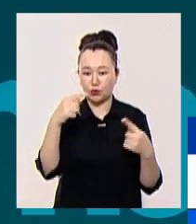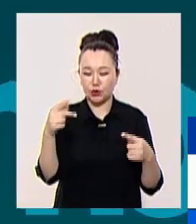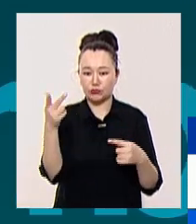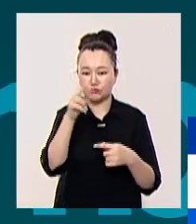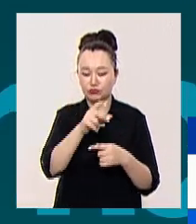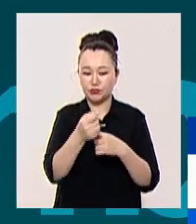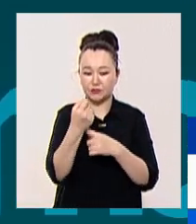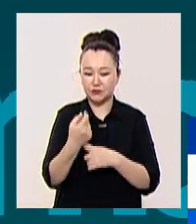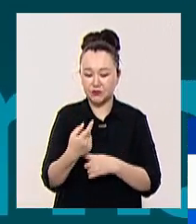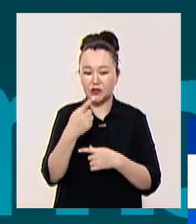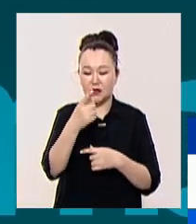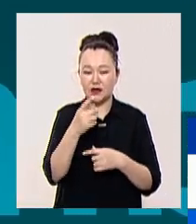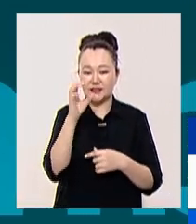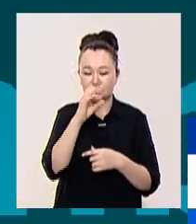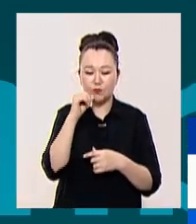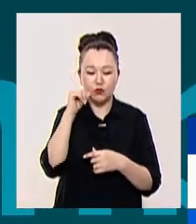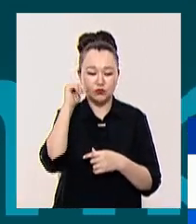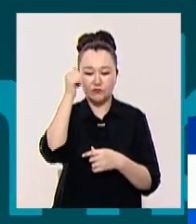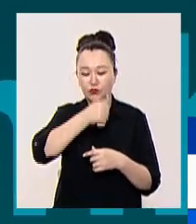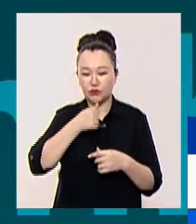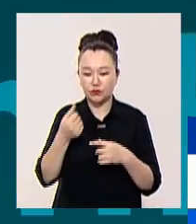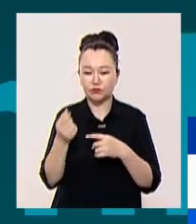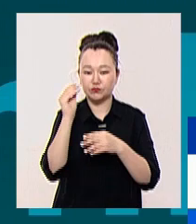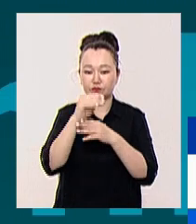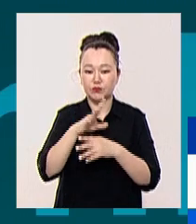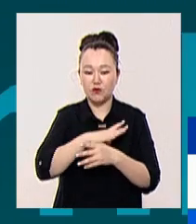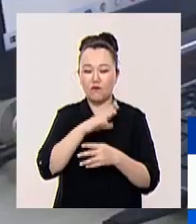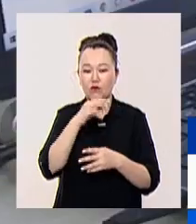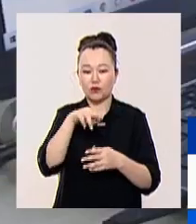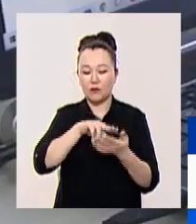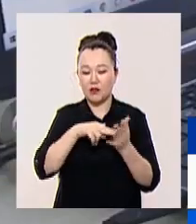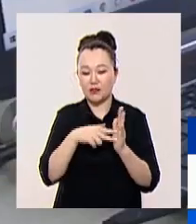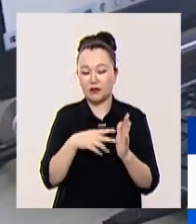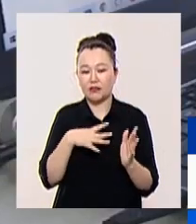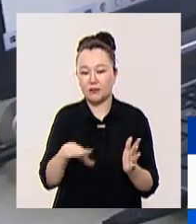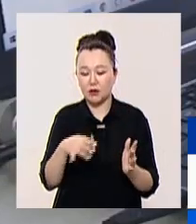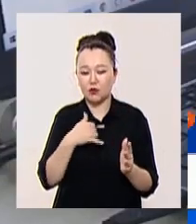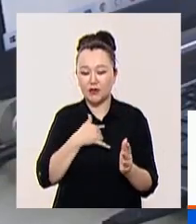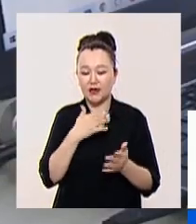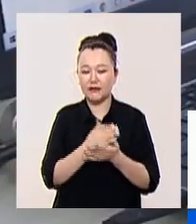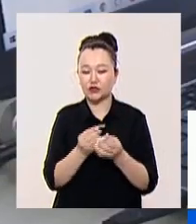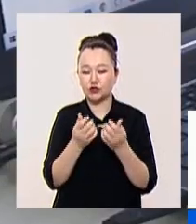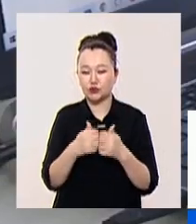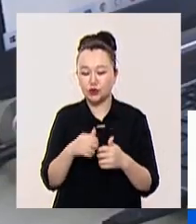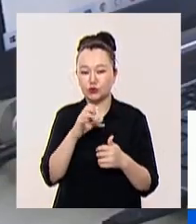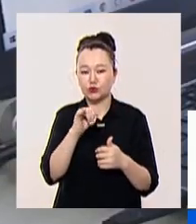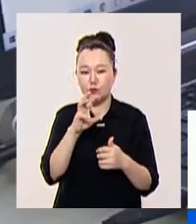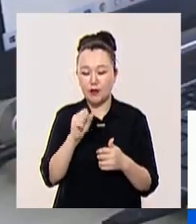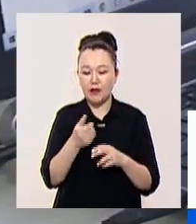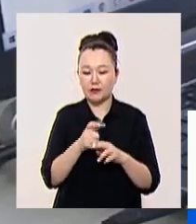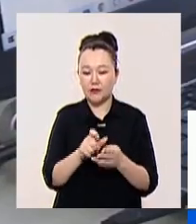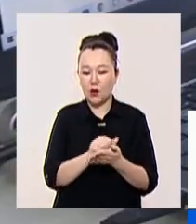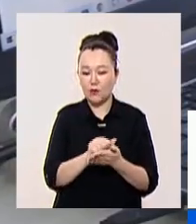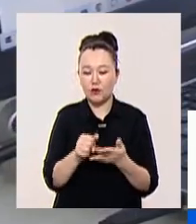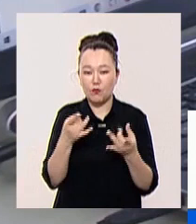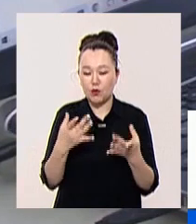одна из них датирована сентябрем прошлого года, когда фонда еще и в планах не было. У меня есть счет с суммой, это документ, это не